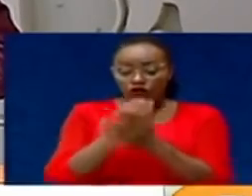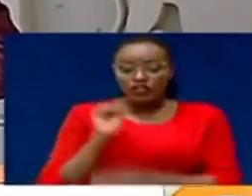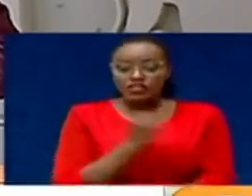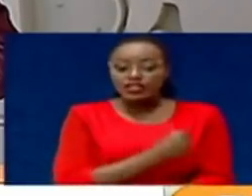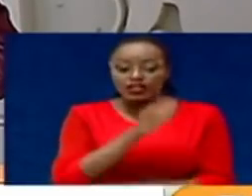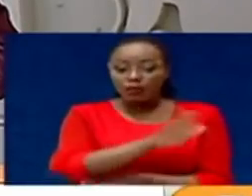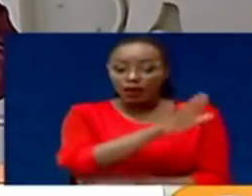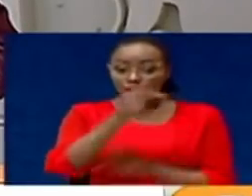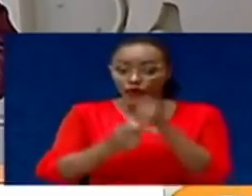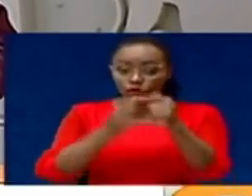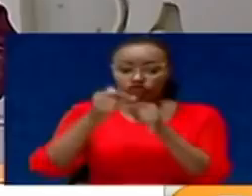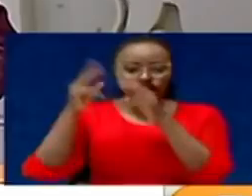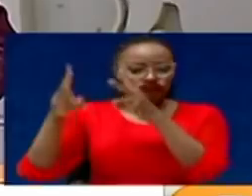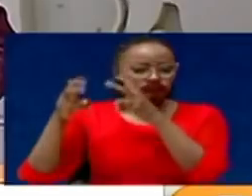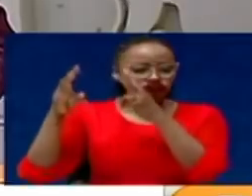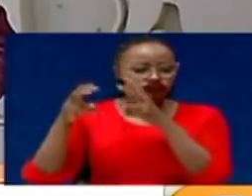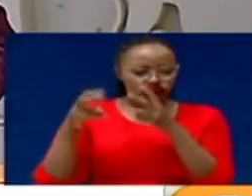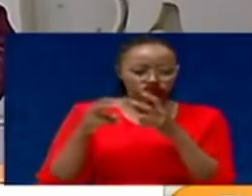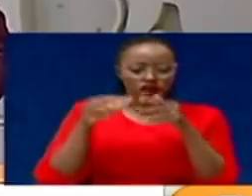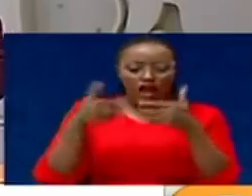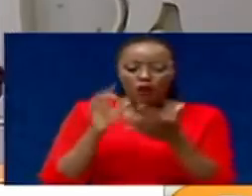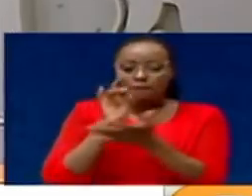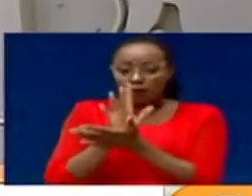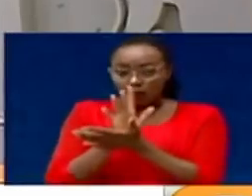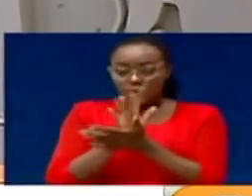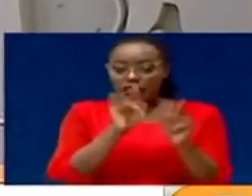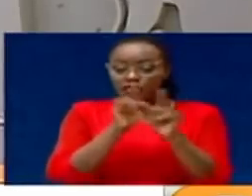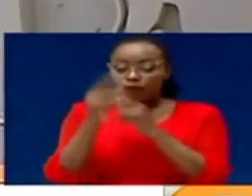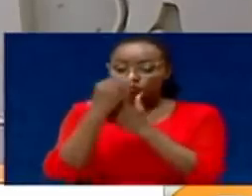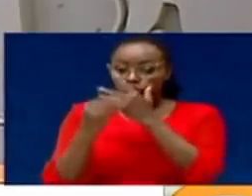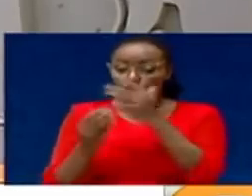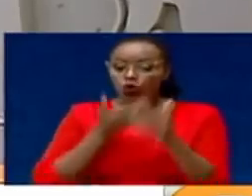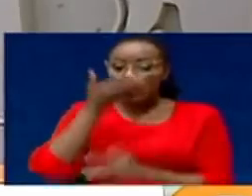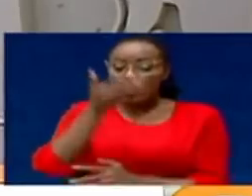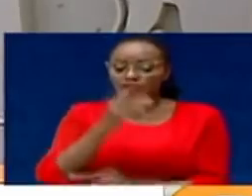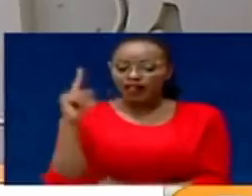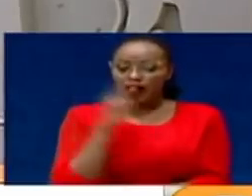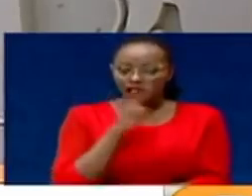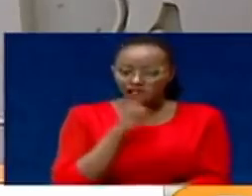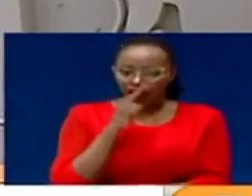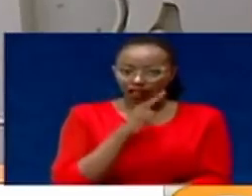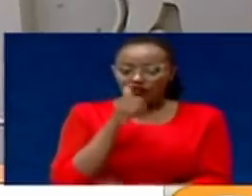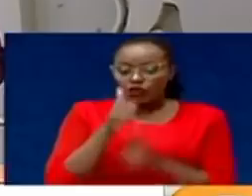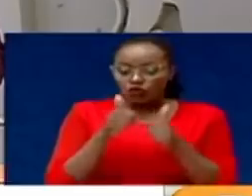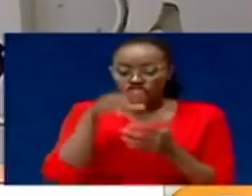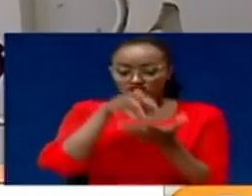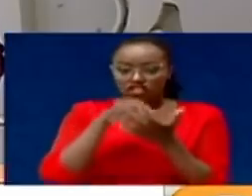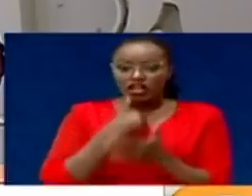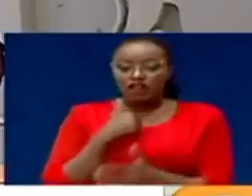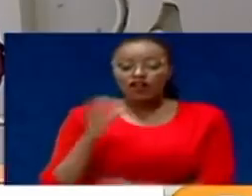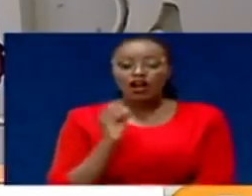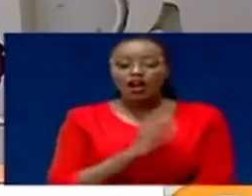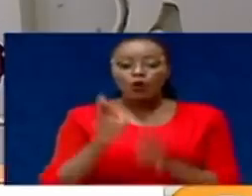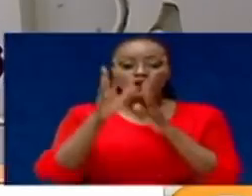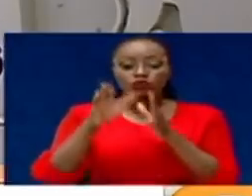Seneti kwa siku ya pili limeendelea kusikiliza hoja ya kubanduliwa kwake, huku Sonko naye akijibu kwa makali tuhuma zilizomkabili. Steve